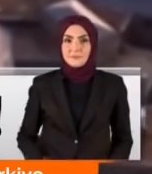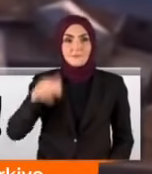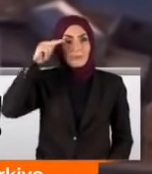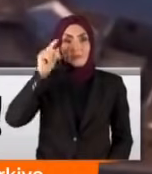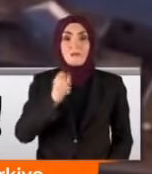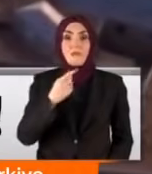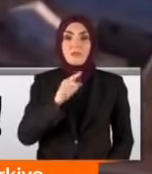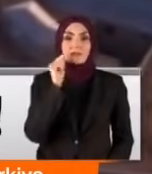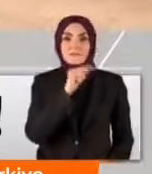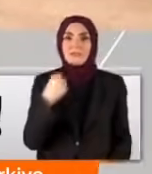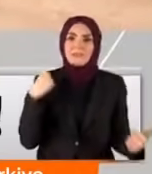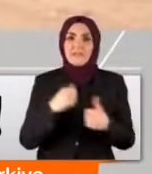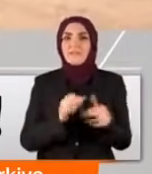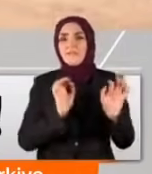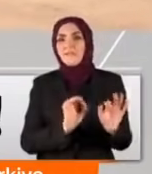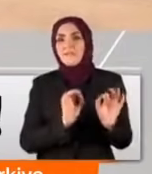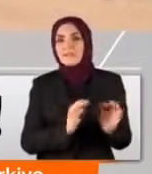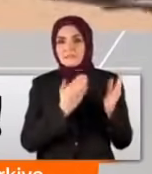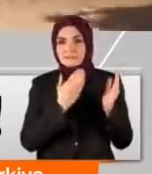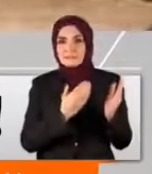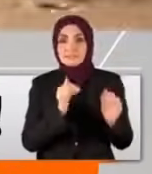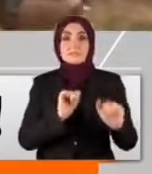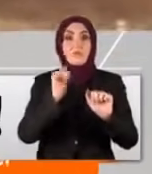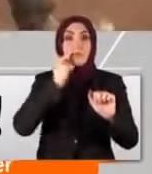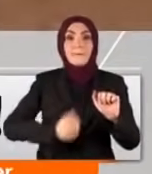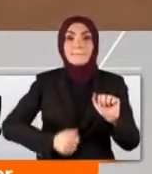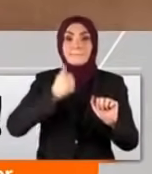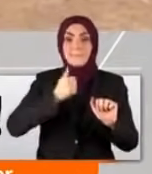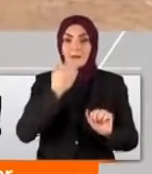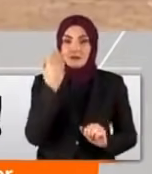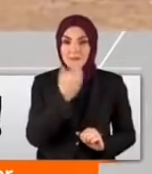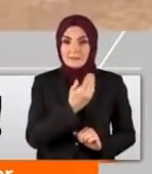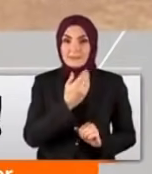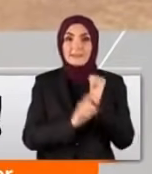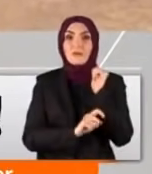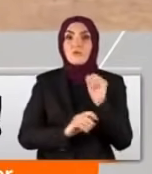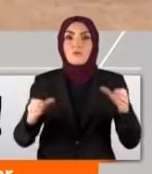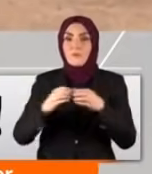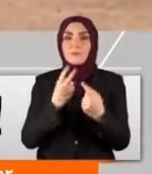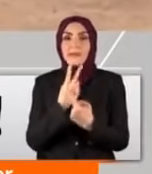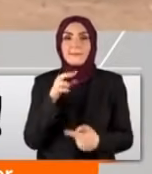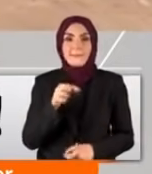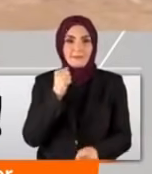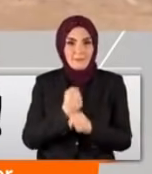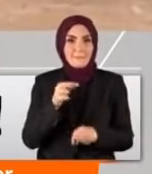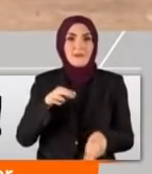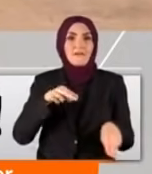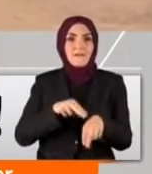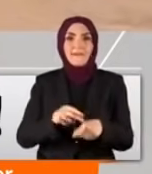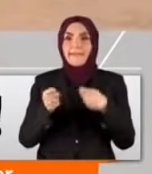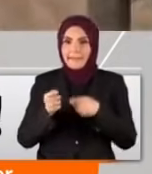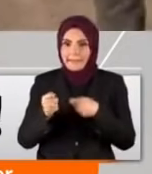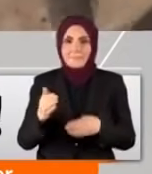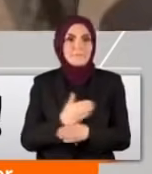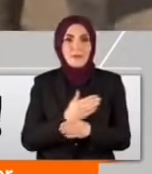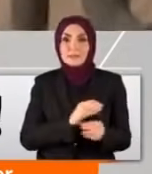Amerikan yönetimi yine şaşırtmadı. Savunma Bakanlığı Pentagon, terör örgütü YPG PKK'yı eğitip donatmak için 2022 yılı